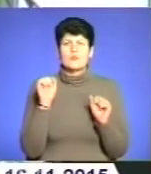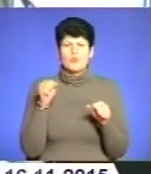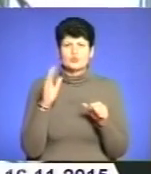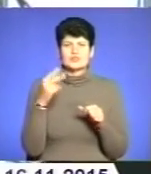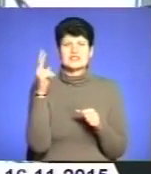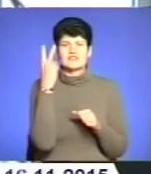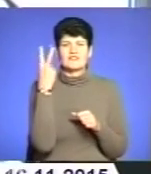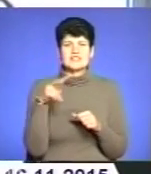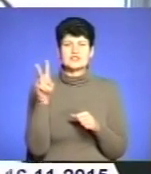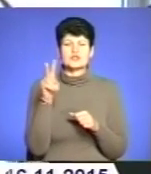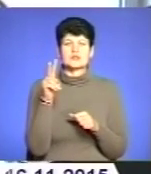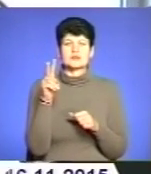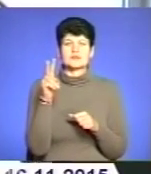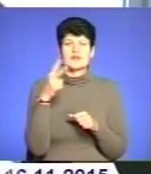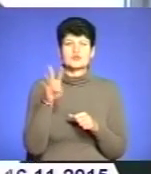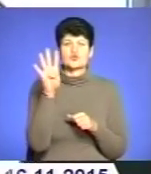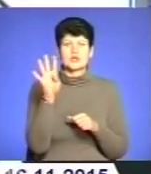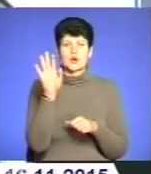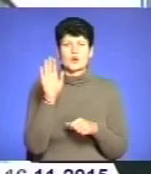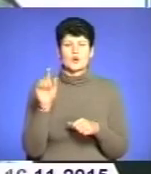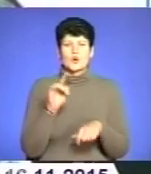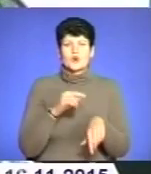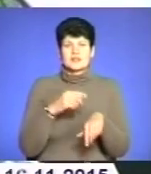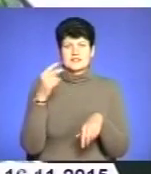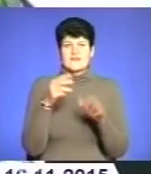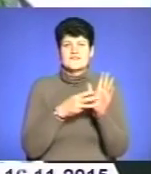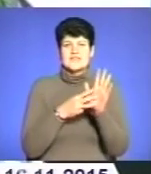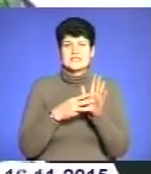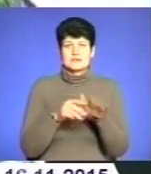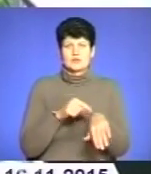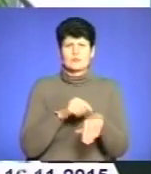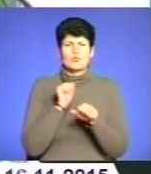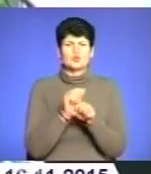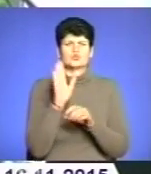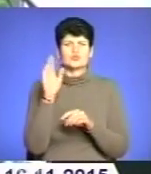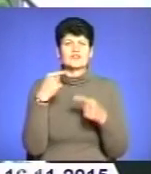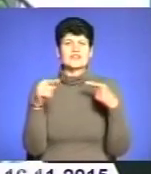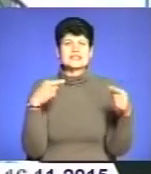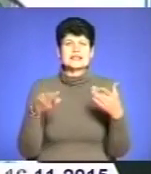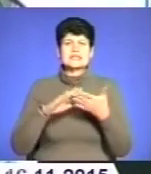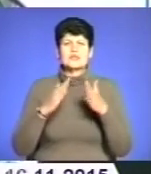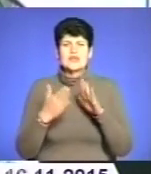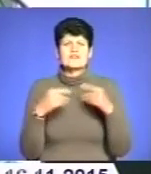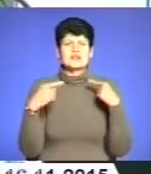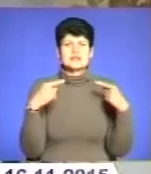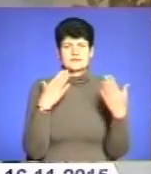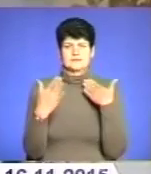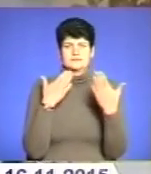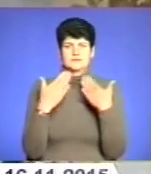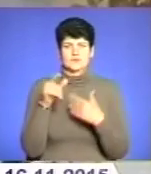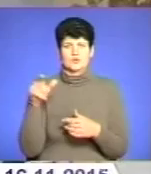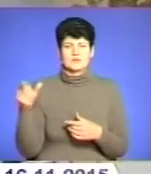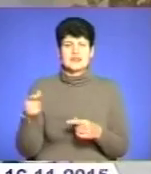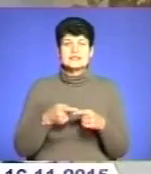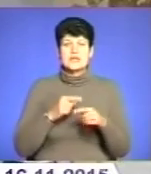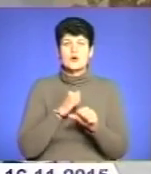24 години, грубо, ну там ще за 8 годин, я можу бувати в різних ситуаціях, в різних стосунках з людьми. Це робота, на